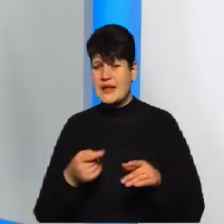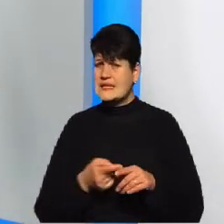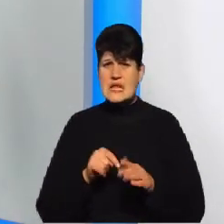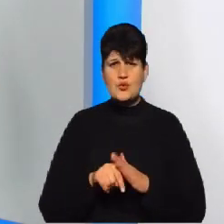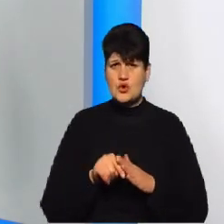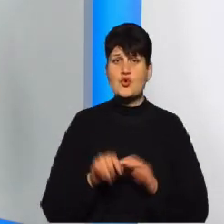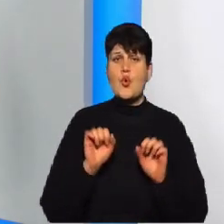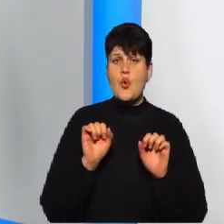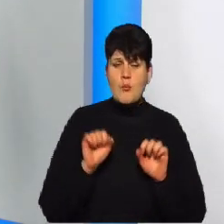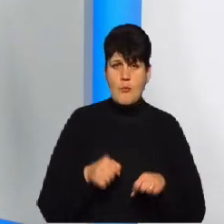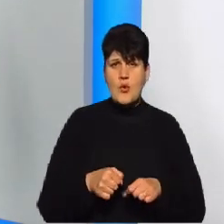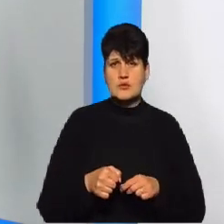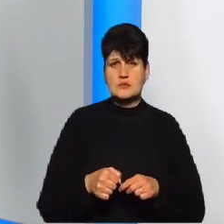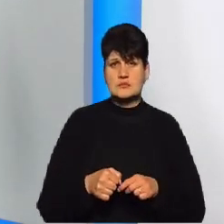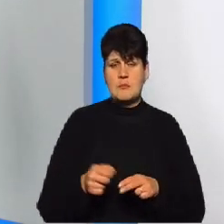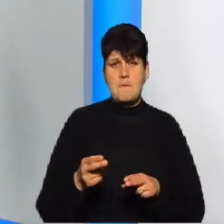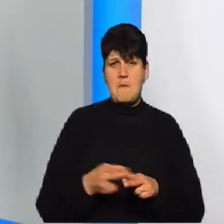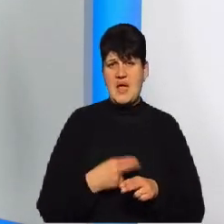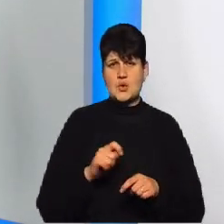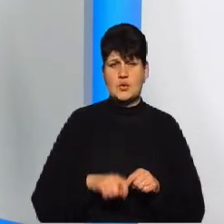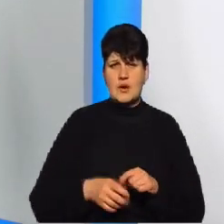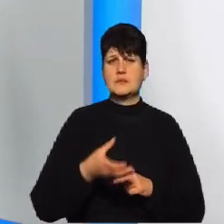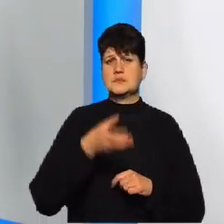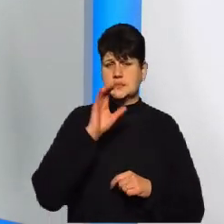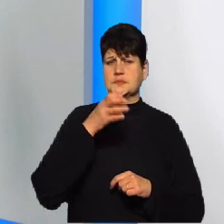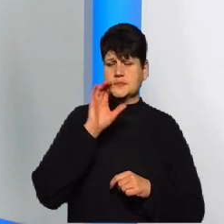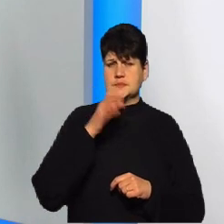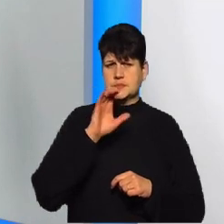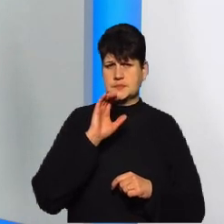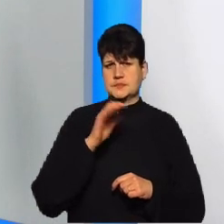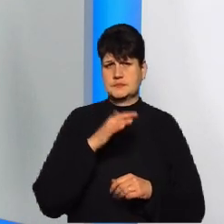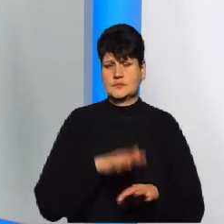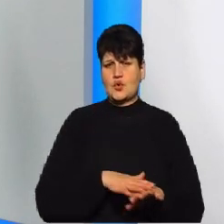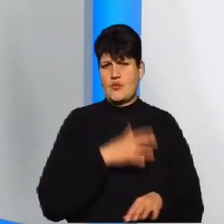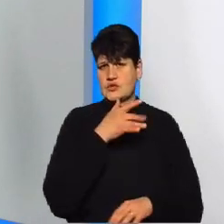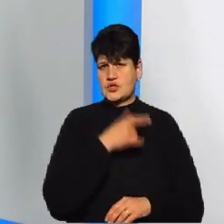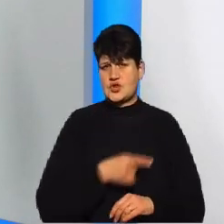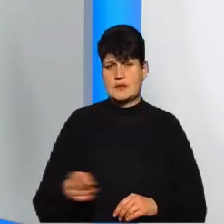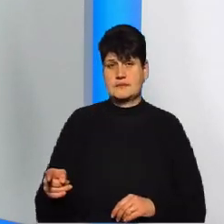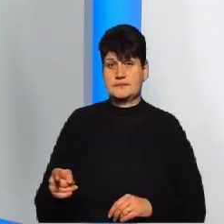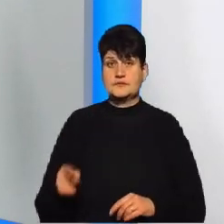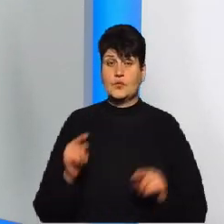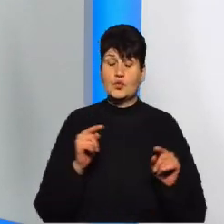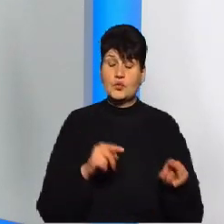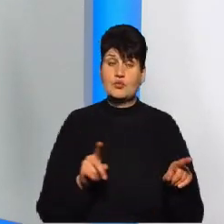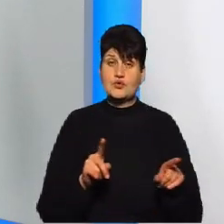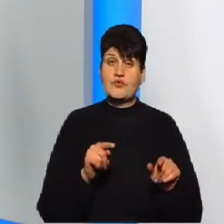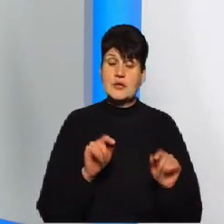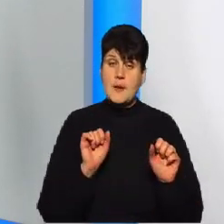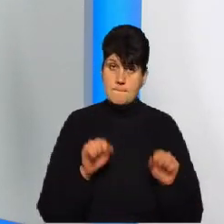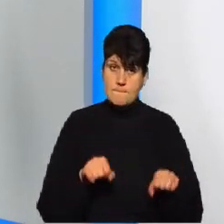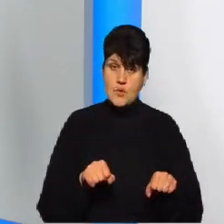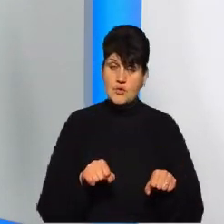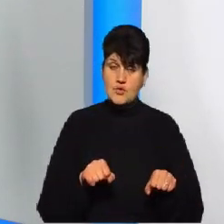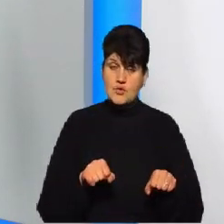можна безконтрольно приймати на звичайно довгі проміжки часу. Тому що він може все ж таки, сам